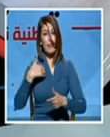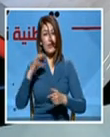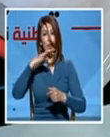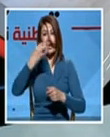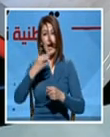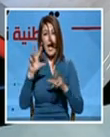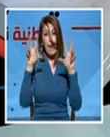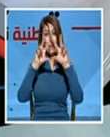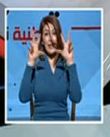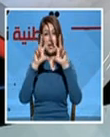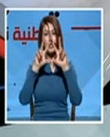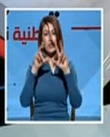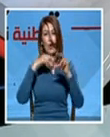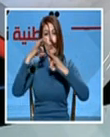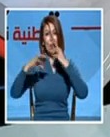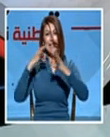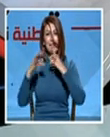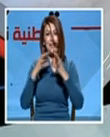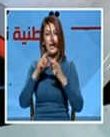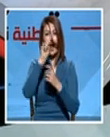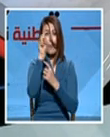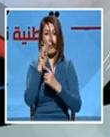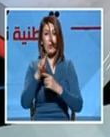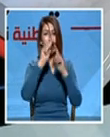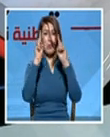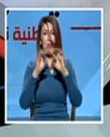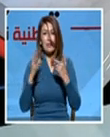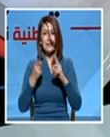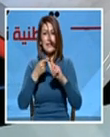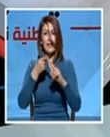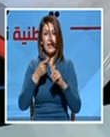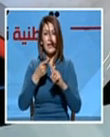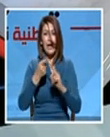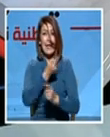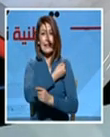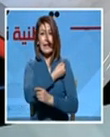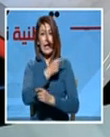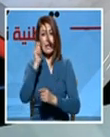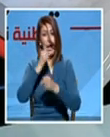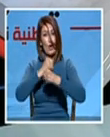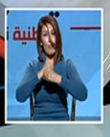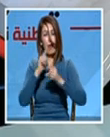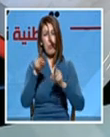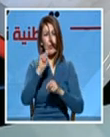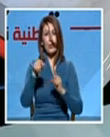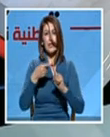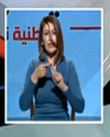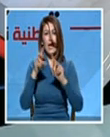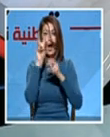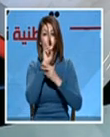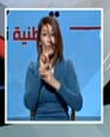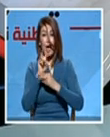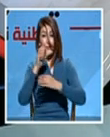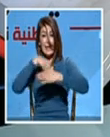مع كل المديرين الجهويين ومن جمله السؤالات التلقيح قاعد يخدم ولا لا؟ المراقبة الحمل تخدم ولا